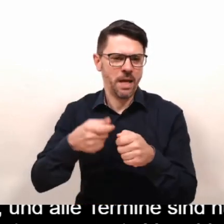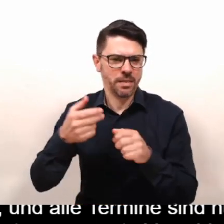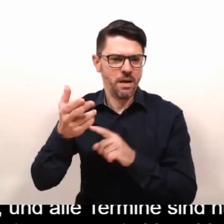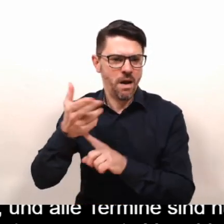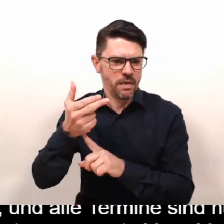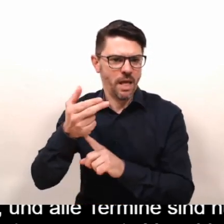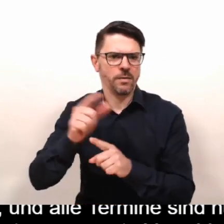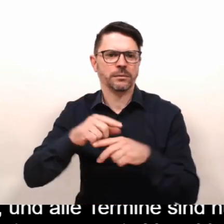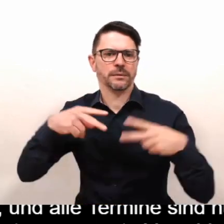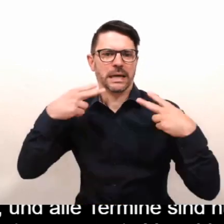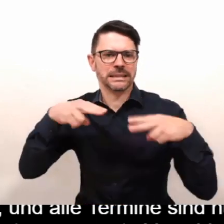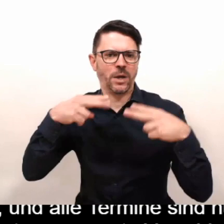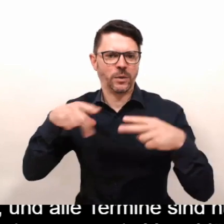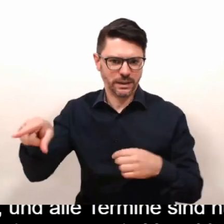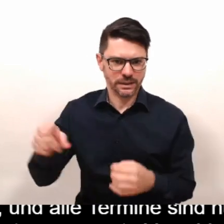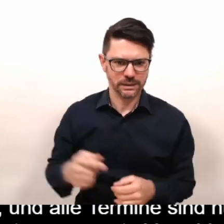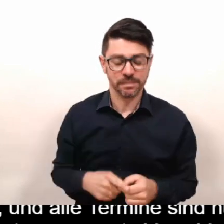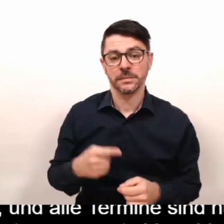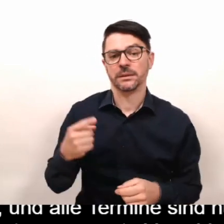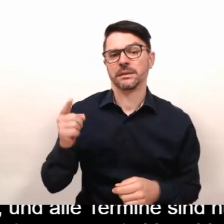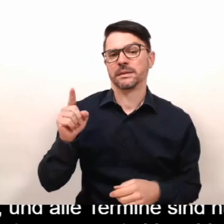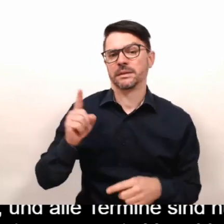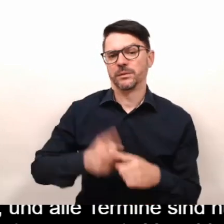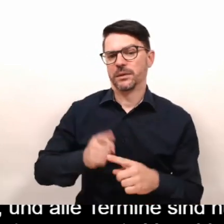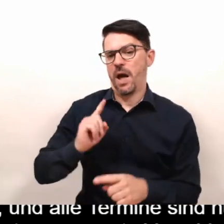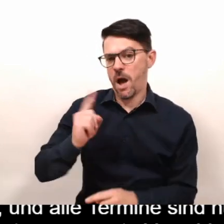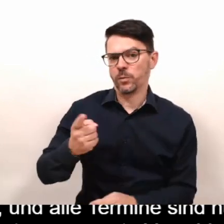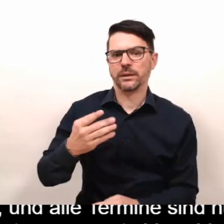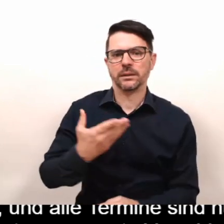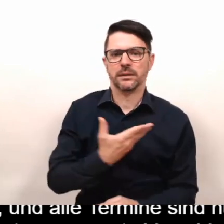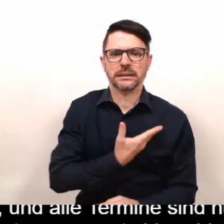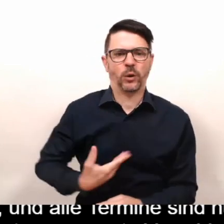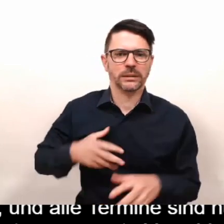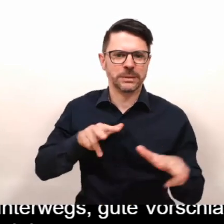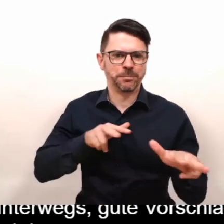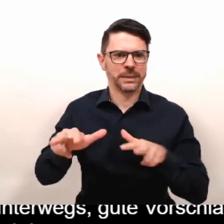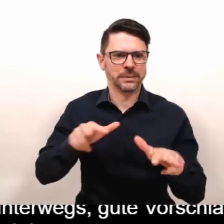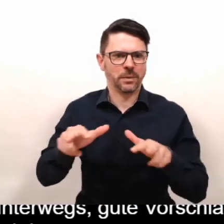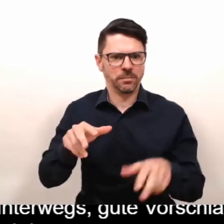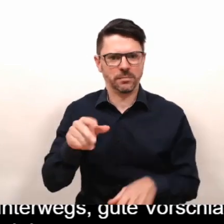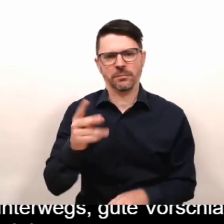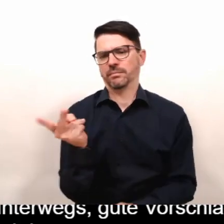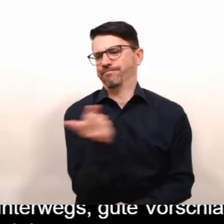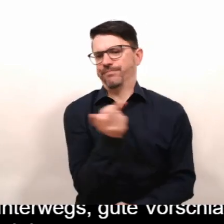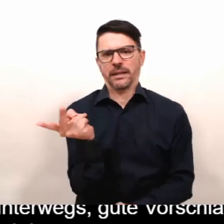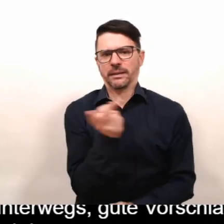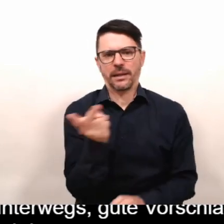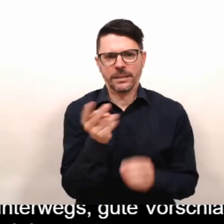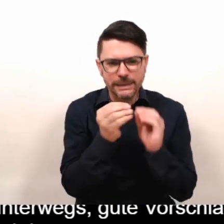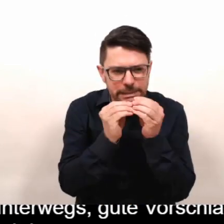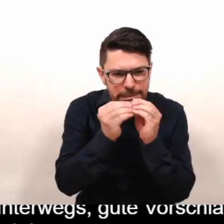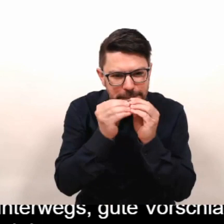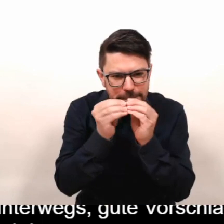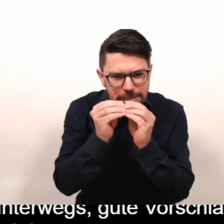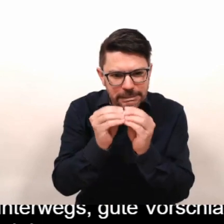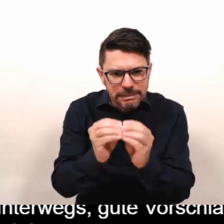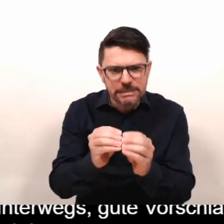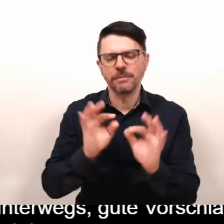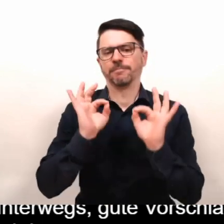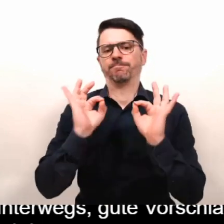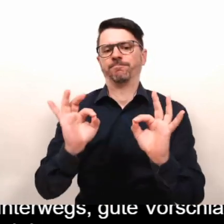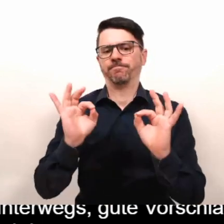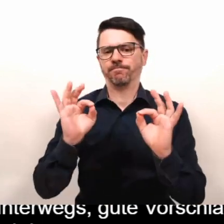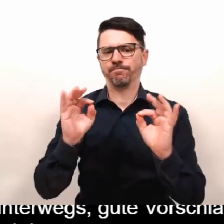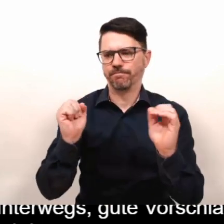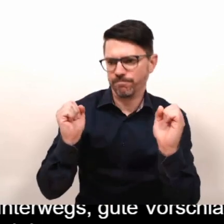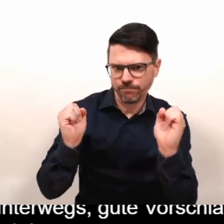bitte den Gastronomen in puncto Freischankerlaubnisse, Freiflächen, Stellplätze entgegenzukommen, dass